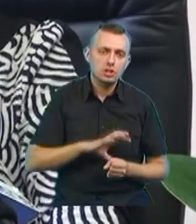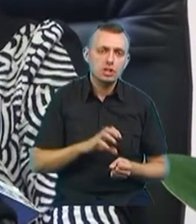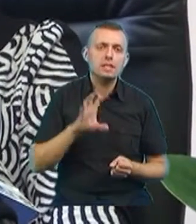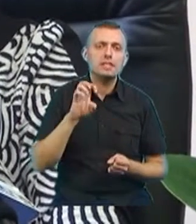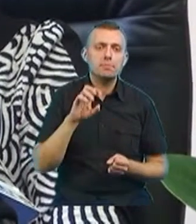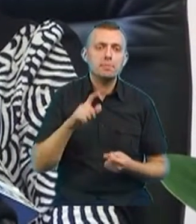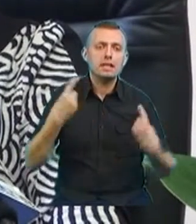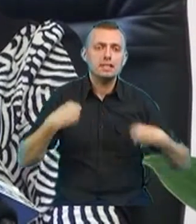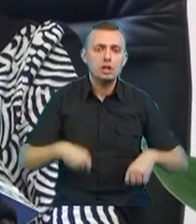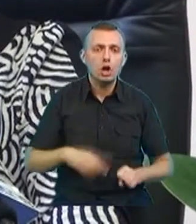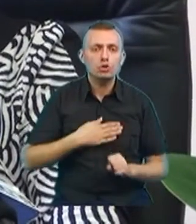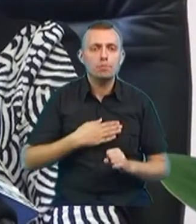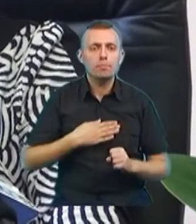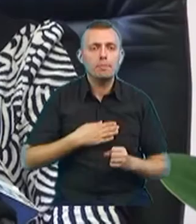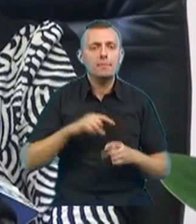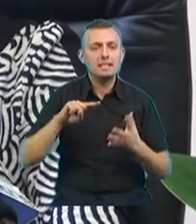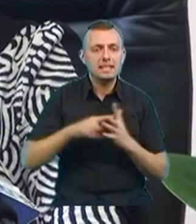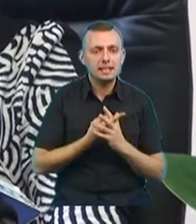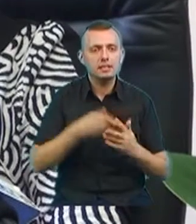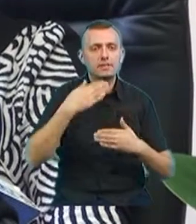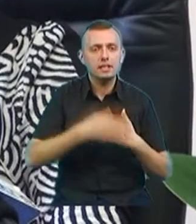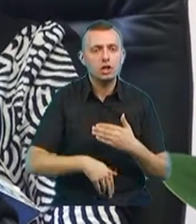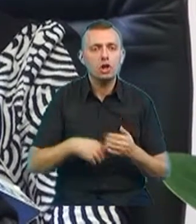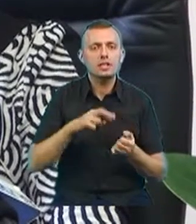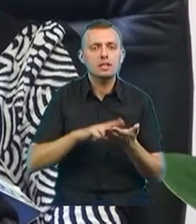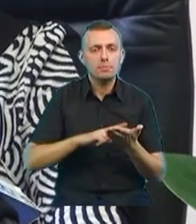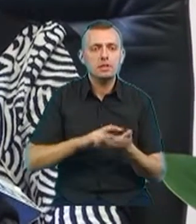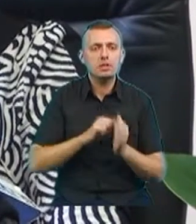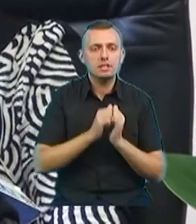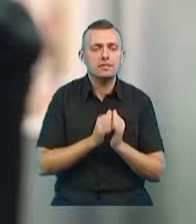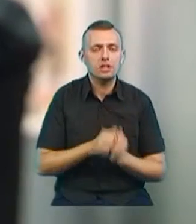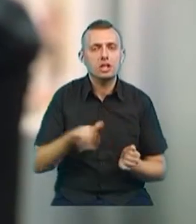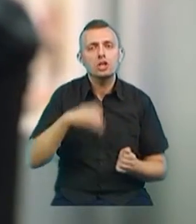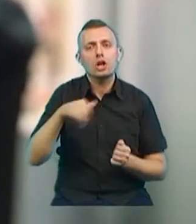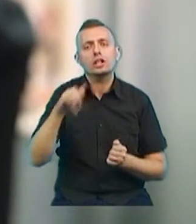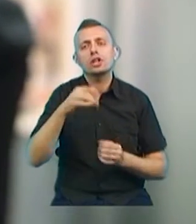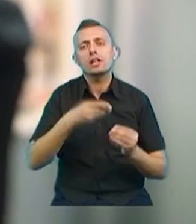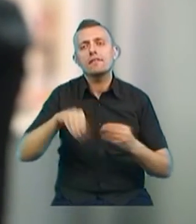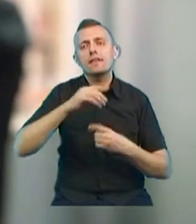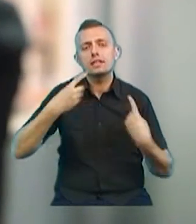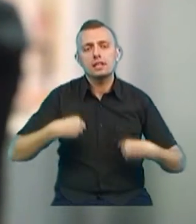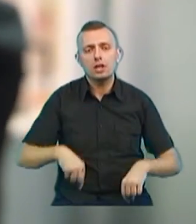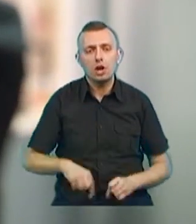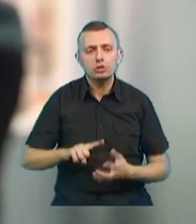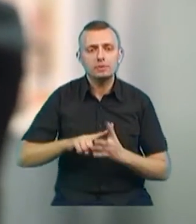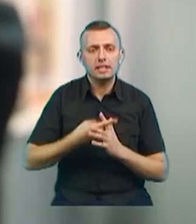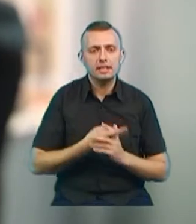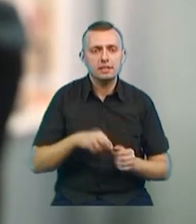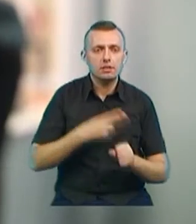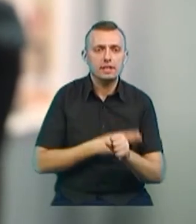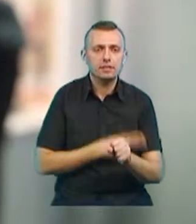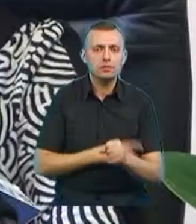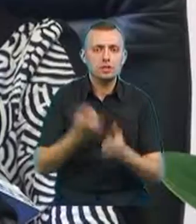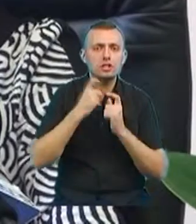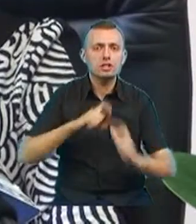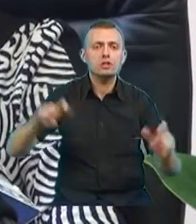5500 osób zarejestrowanych bezrobotnych na koniec miesiąca września. Coraz więcej osób już zarejestrowanych w urzędzie zgłasza